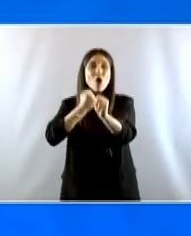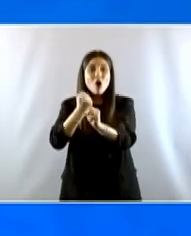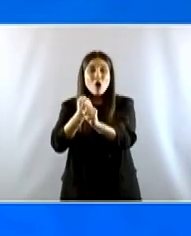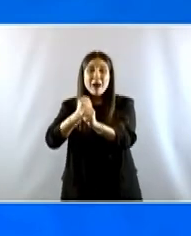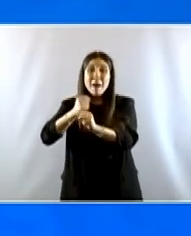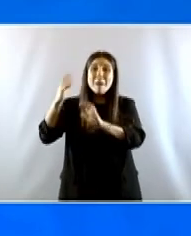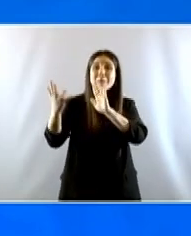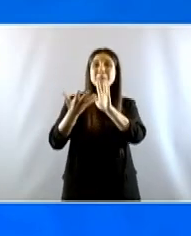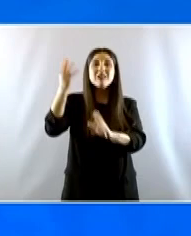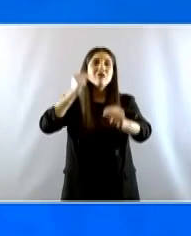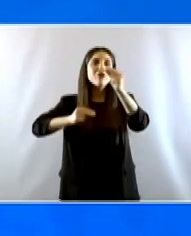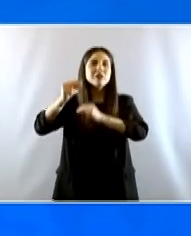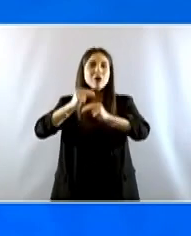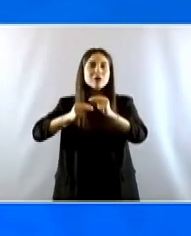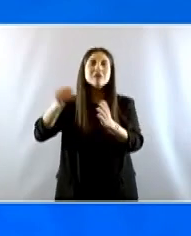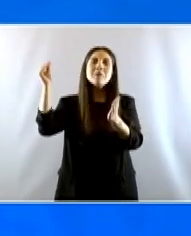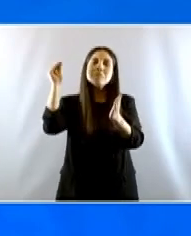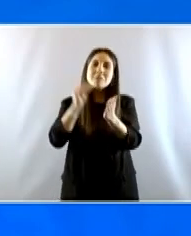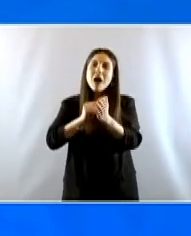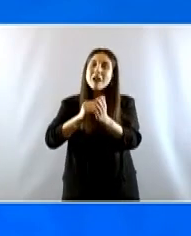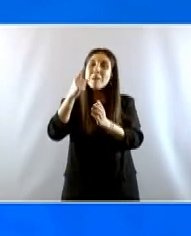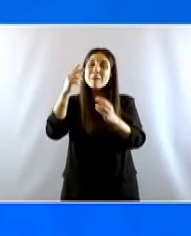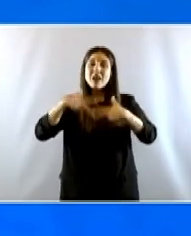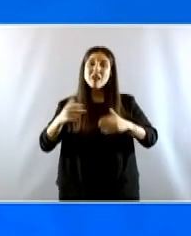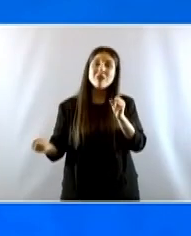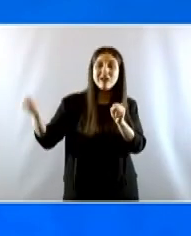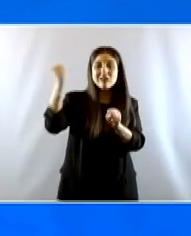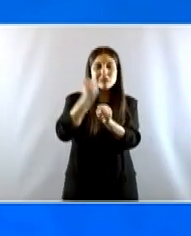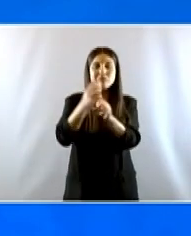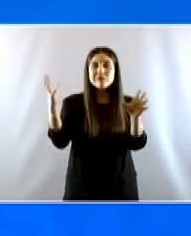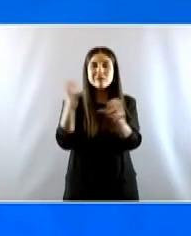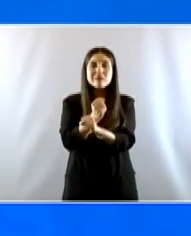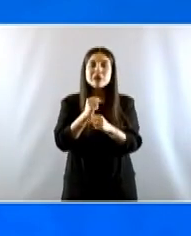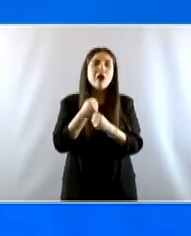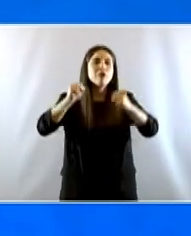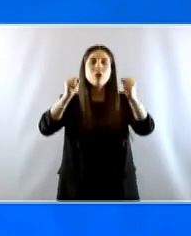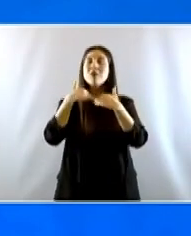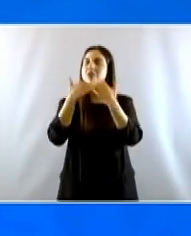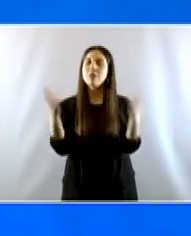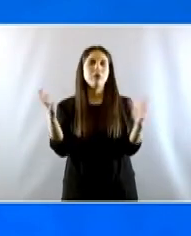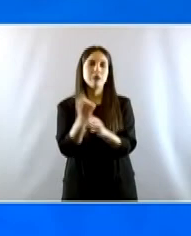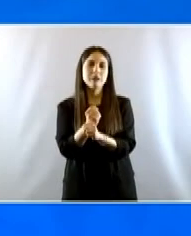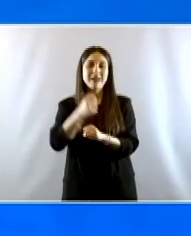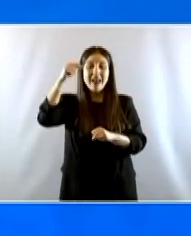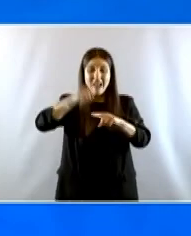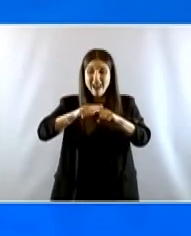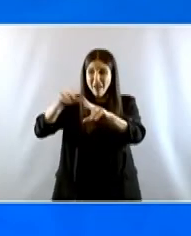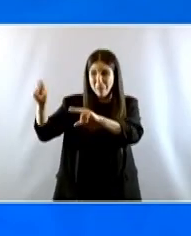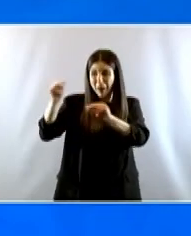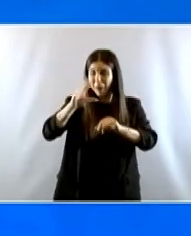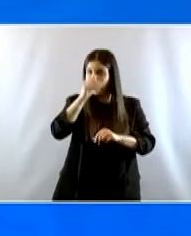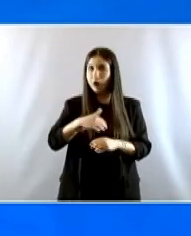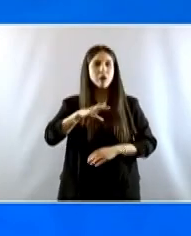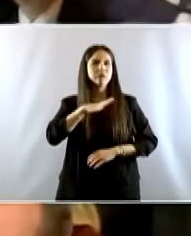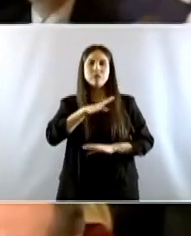επόμενης εκλογικής αναμέτρησης από το Ιωάννα, όπου πραγματοποίησε χθες περιοδία. Ο Κυριάκος Μητσοτάκης μίλησε για δεύτερη εντολή